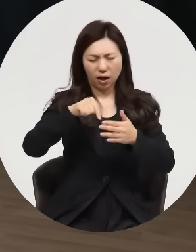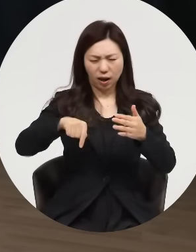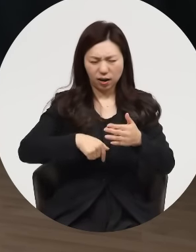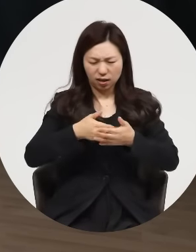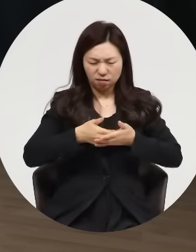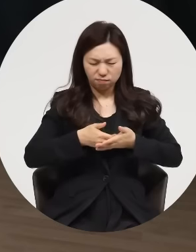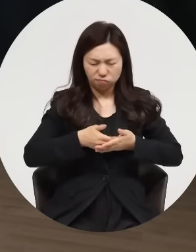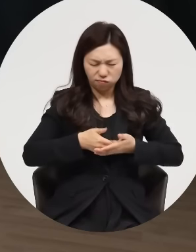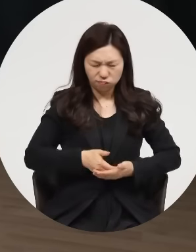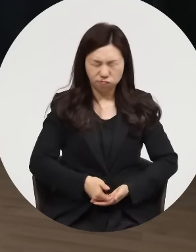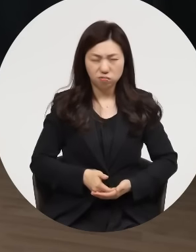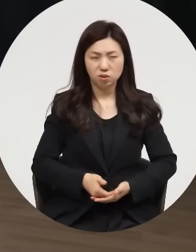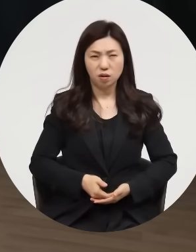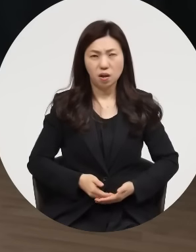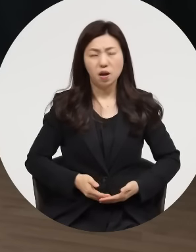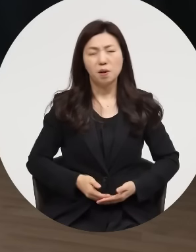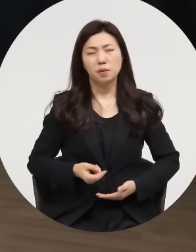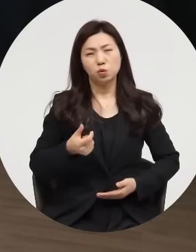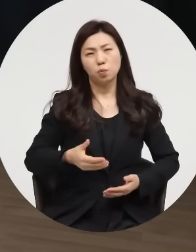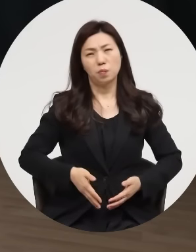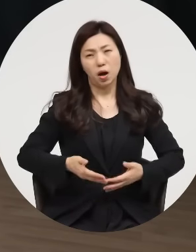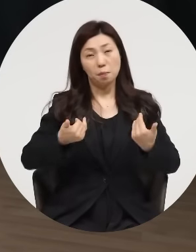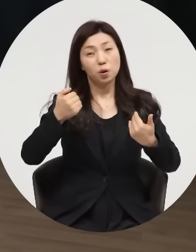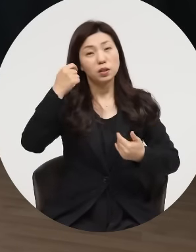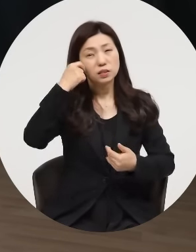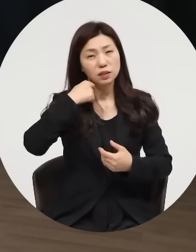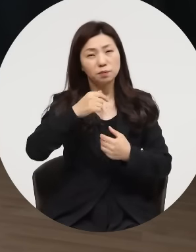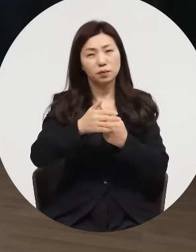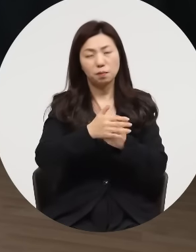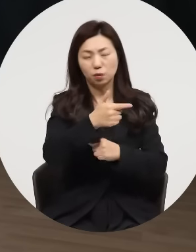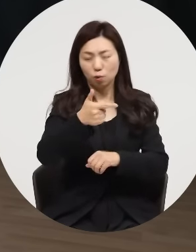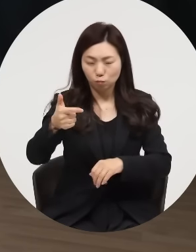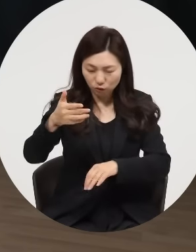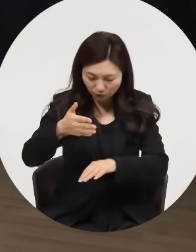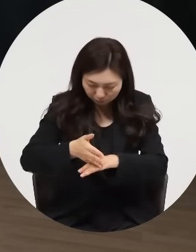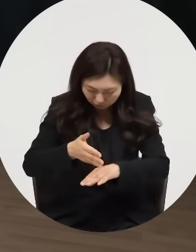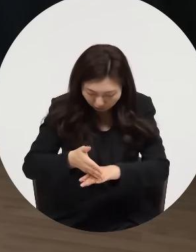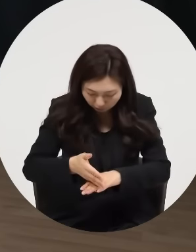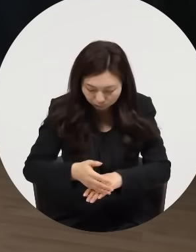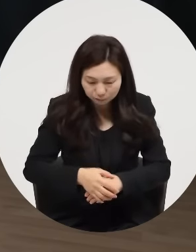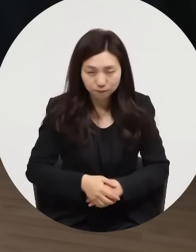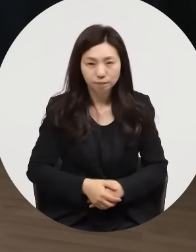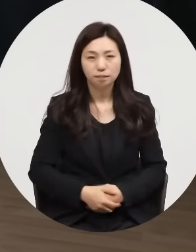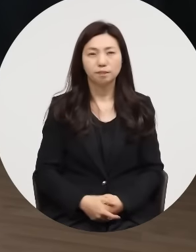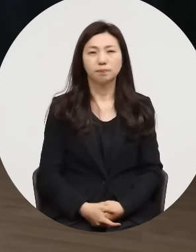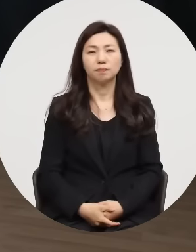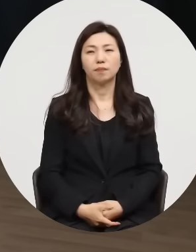무거운 짐들이 조금 이렇게 내려가는 것 같아서 참 감사했습니다.